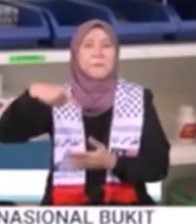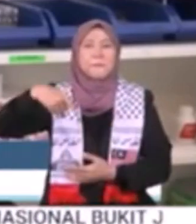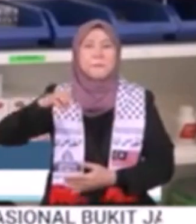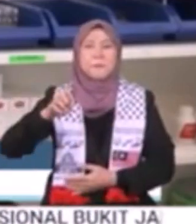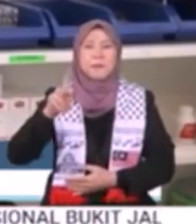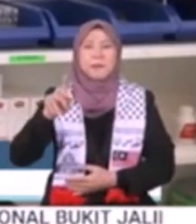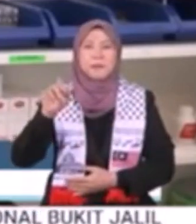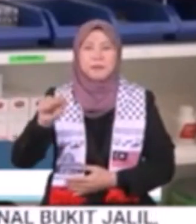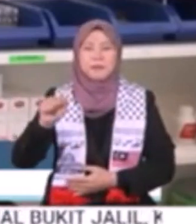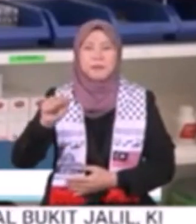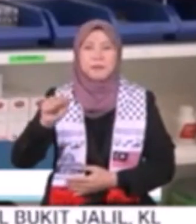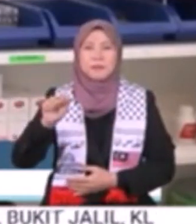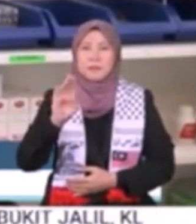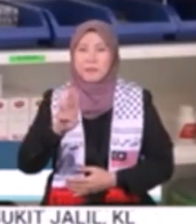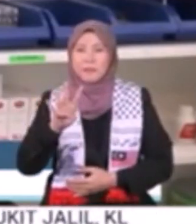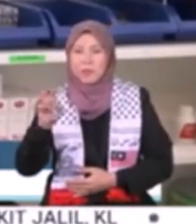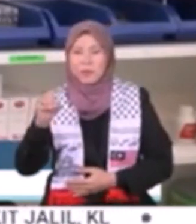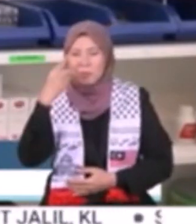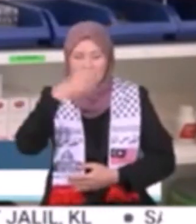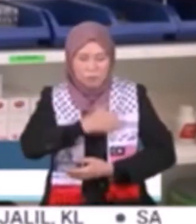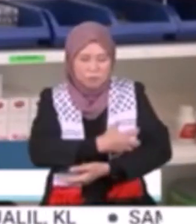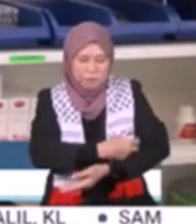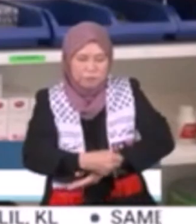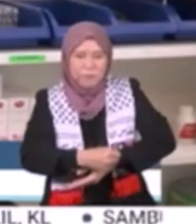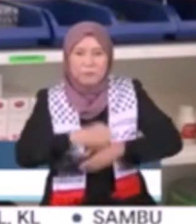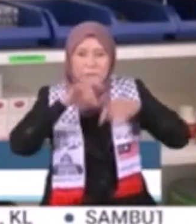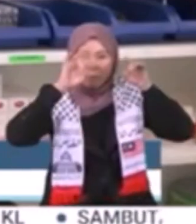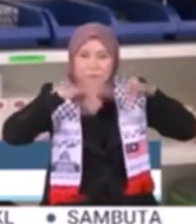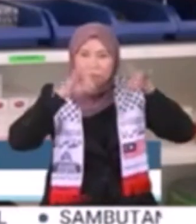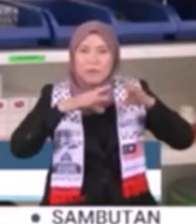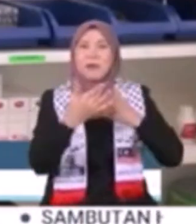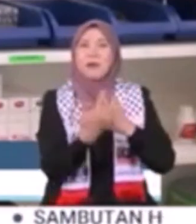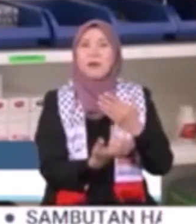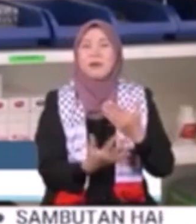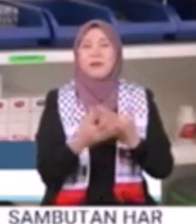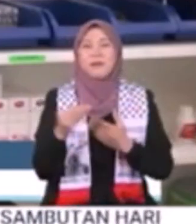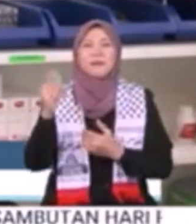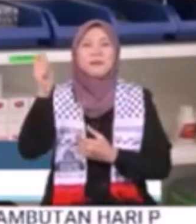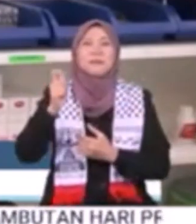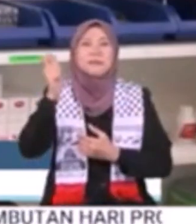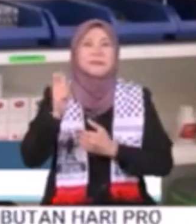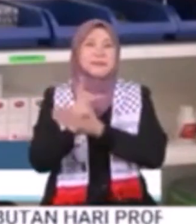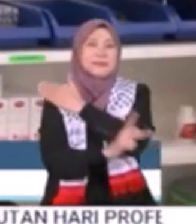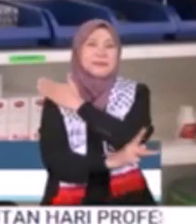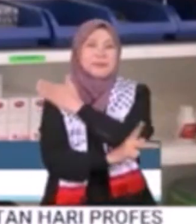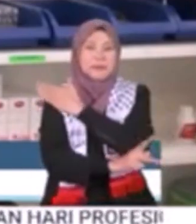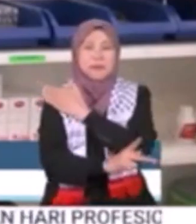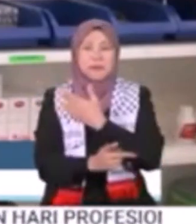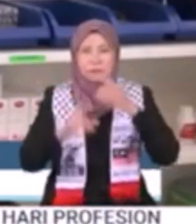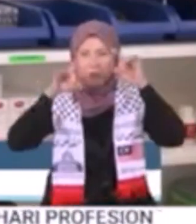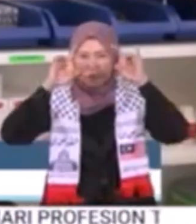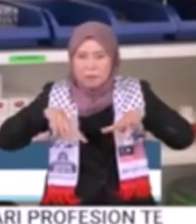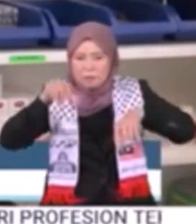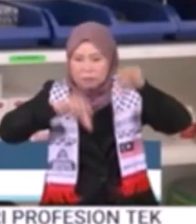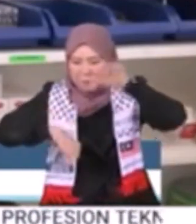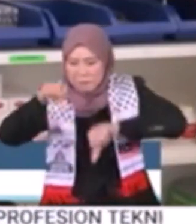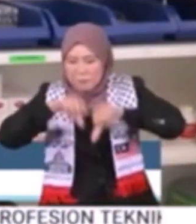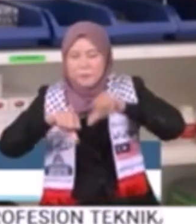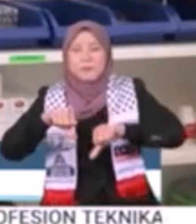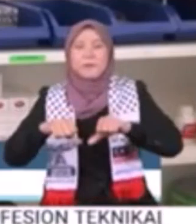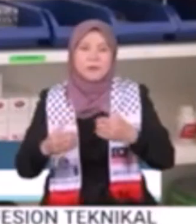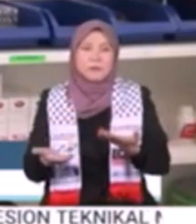dengan mengambil darah dan juga air kencing untuk rawatan lanjut. Jadi kita kata